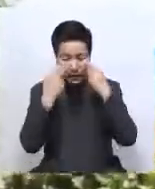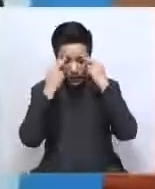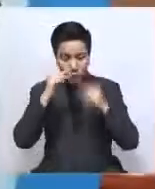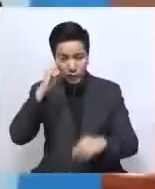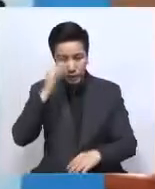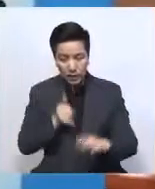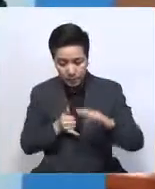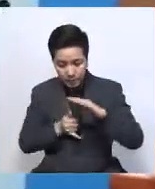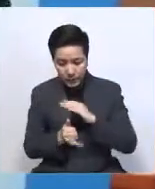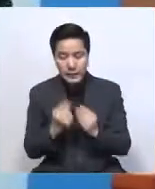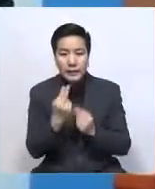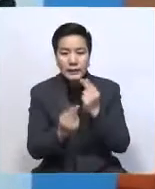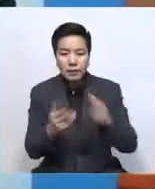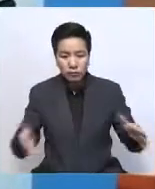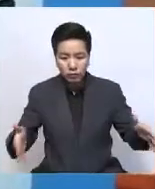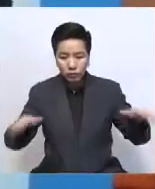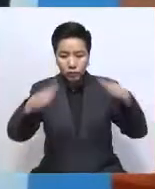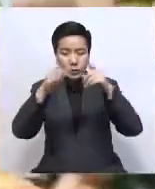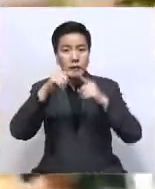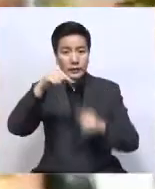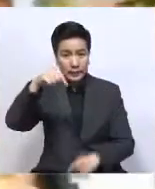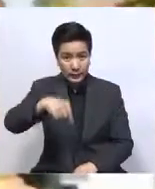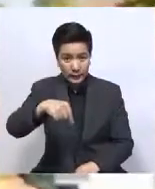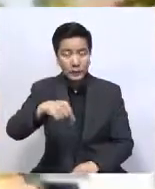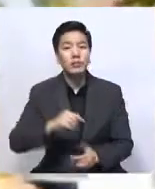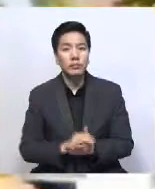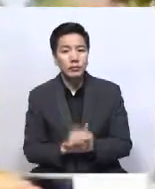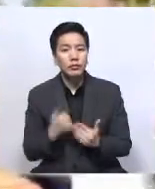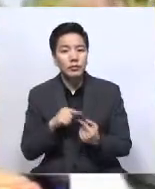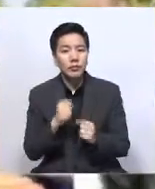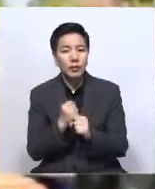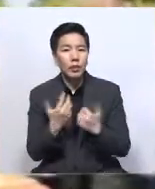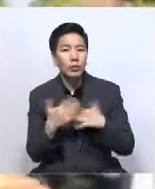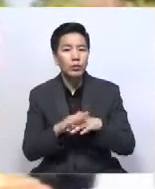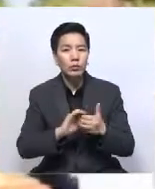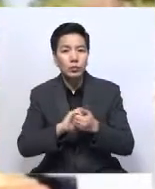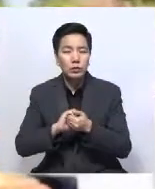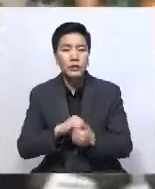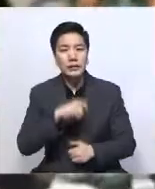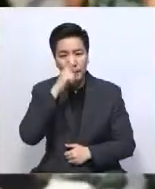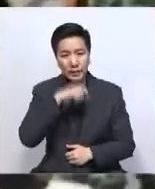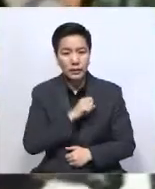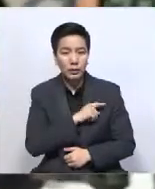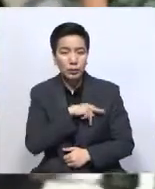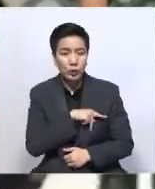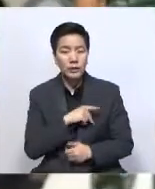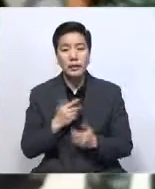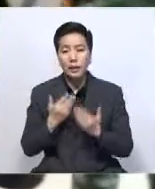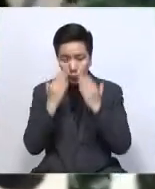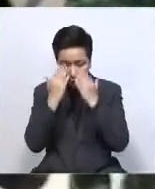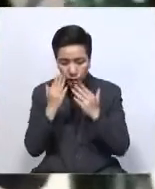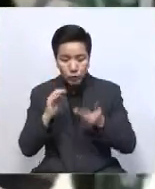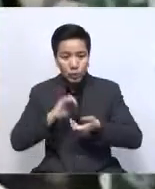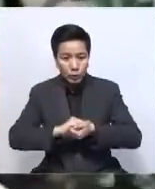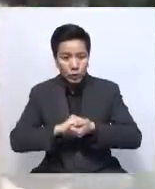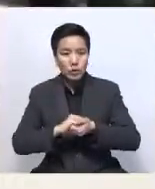ตรีจะได้เดินทางมาเยี่ยมชมมัสยิดนัดมุดดินและวัดทรายขาวที่มีการสานสัมพันธ์ของชาวไทยพุทธและชาวไทยมุสลิมในพื้